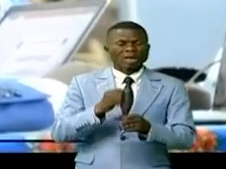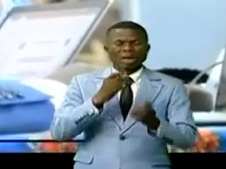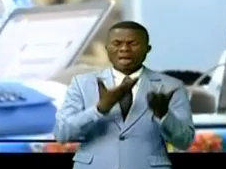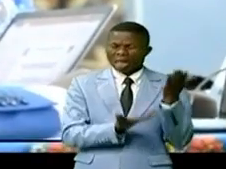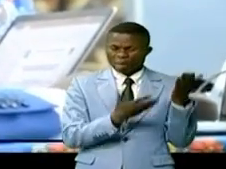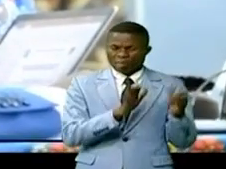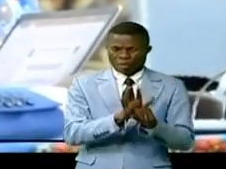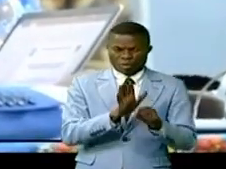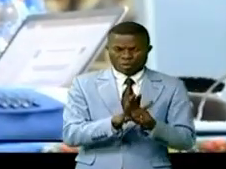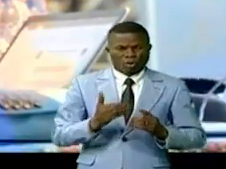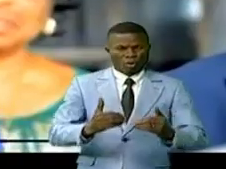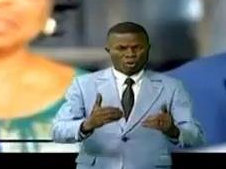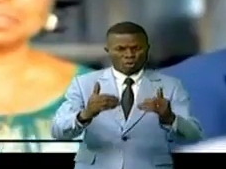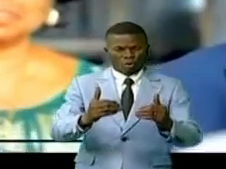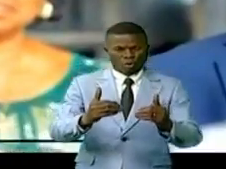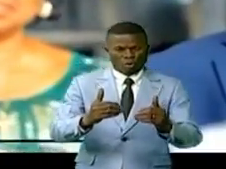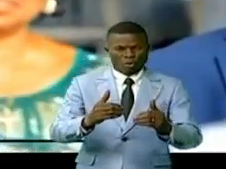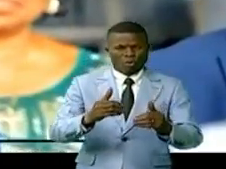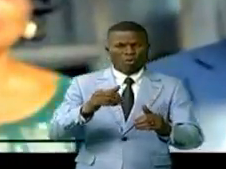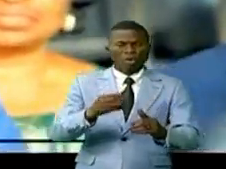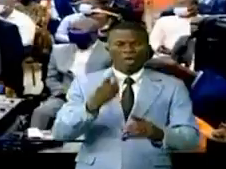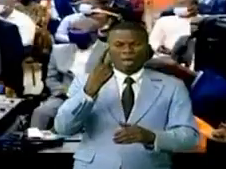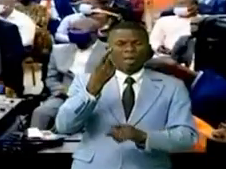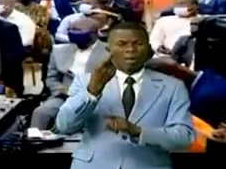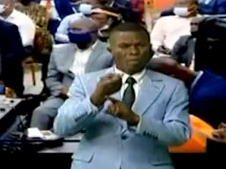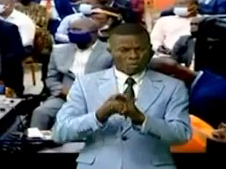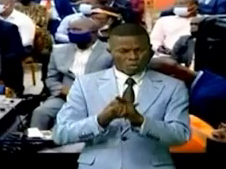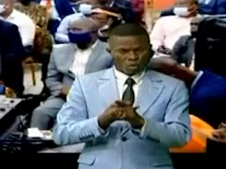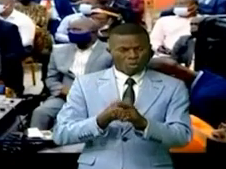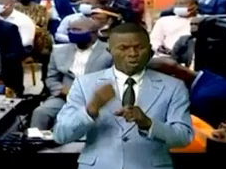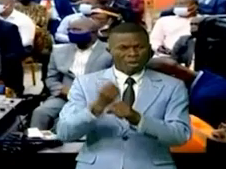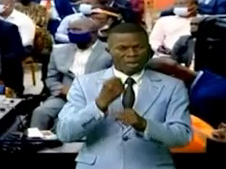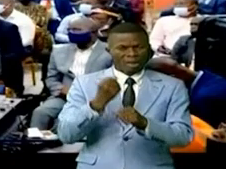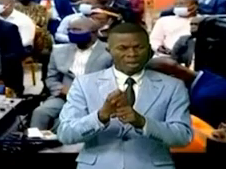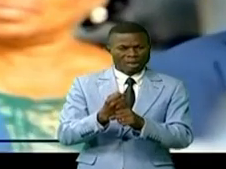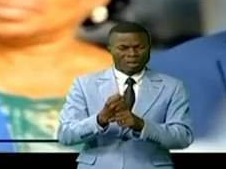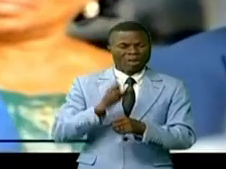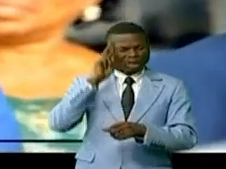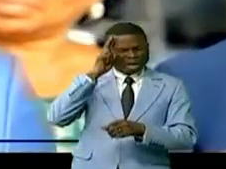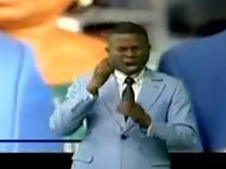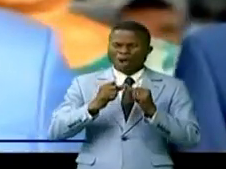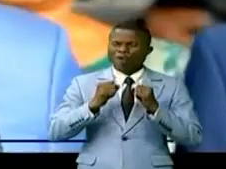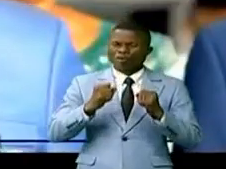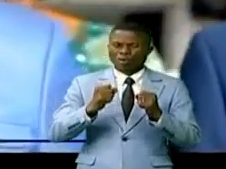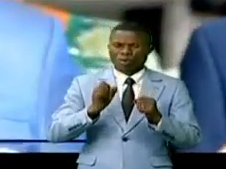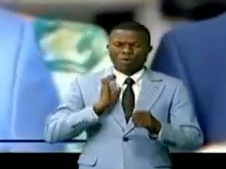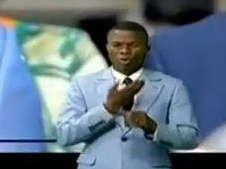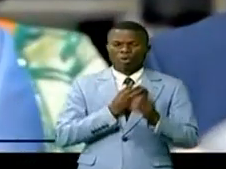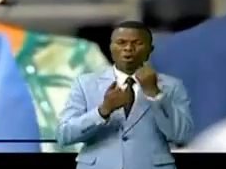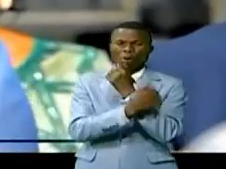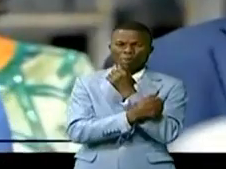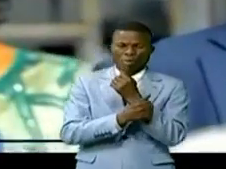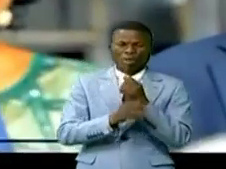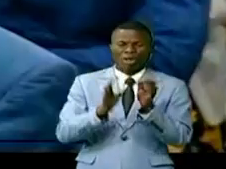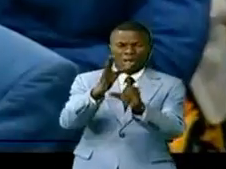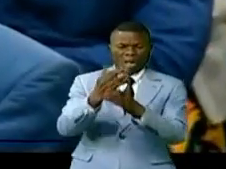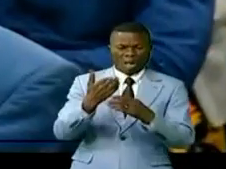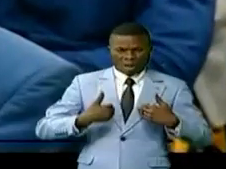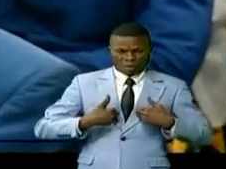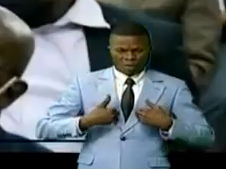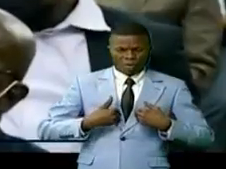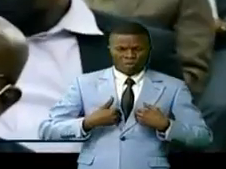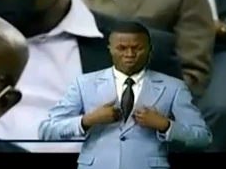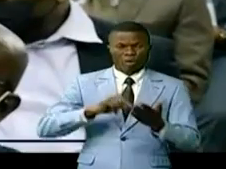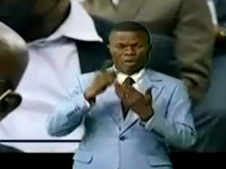qui va continuer pendant pratiquement un mois. Mais ce travail, c'est une grande réflexion pour que notre pays puisse disposer des